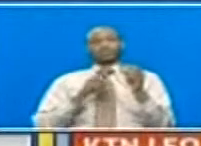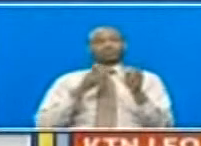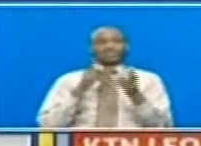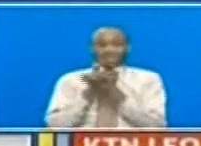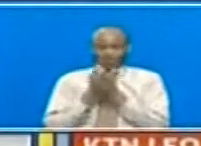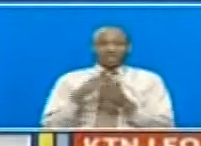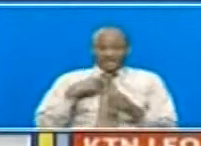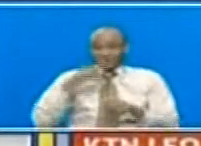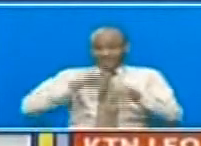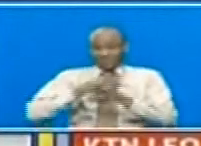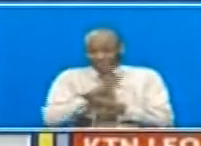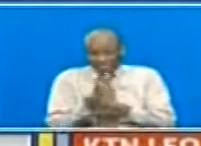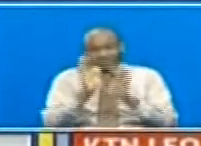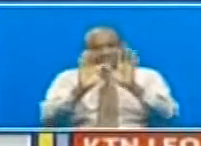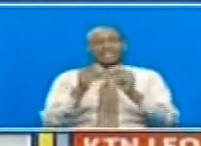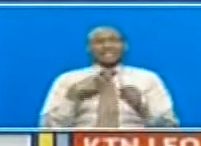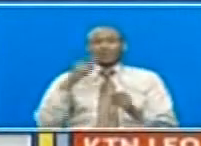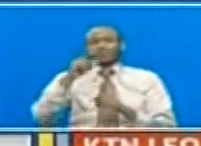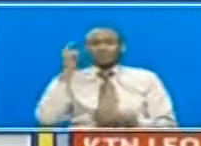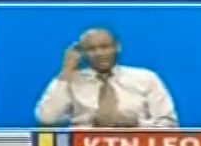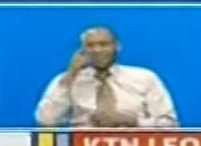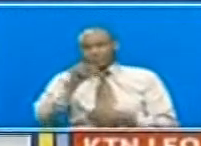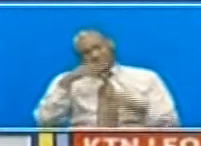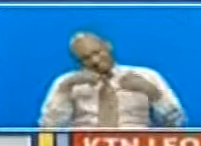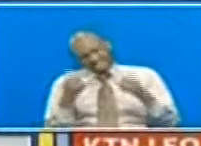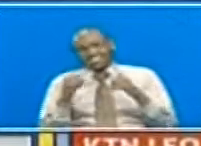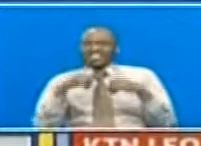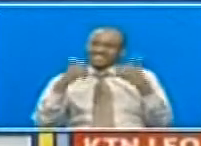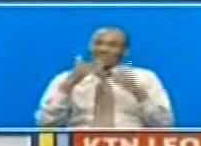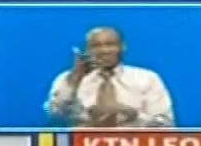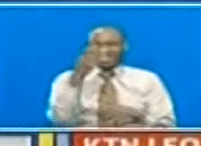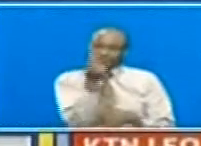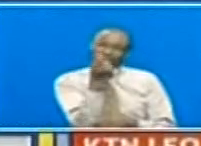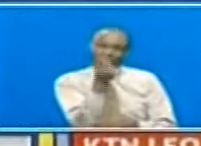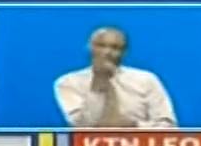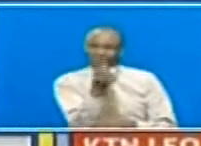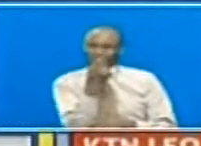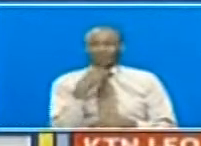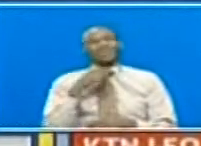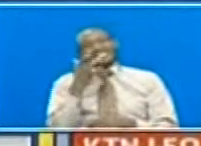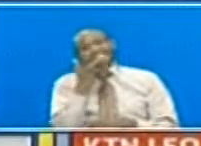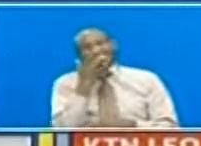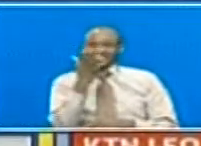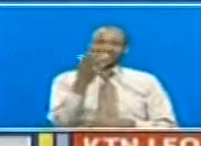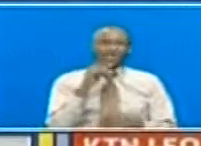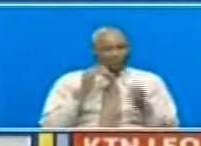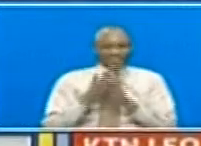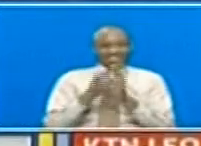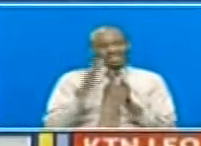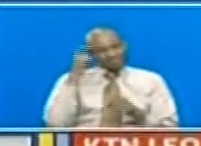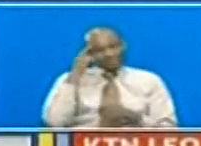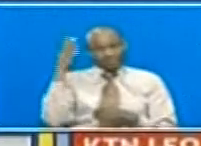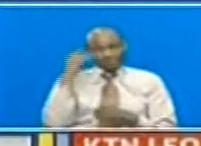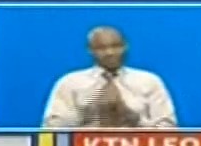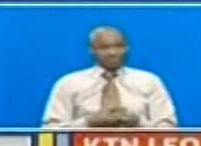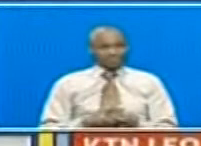muda umenipa kisogo. Pengine tupate tu mtukumbushe episode moja ama kipindi kimoja kidogo, kama dakika moja hivi kidogo. Kwa